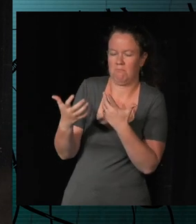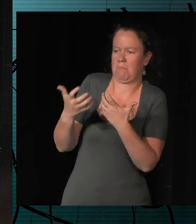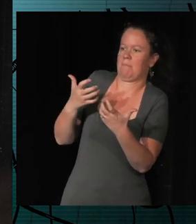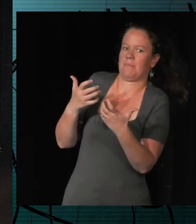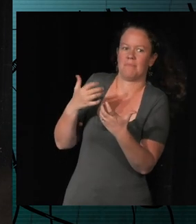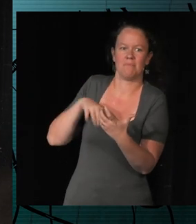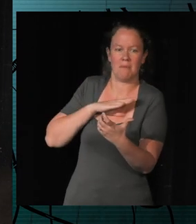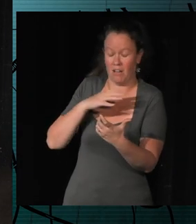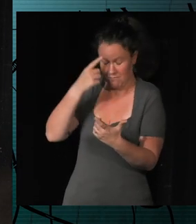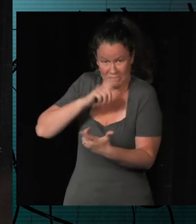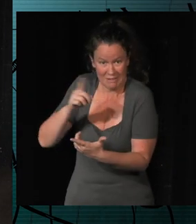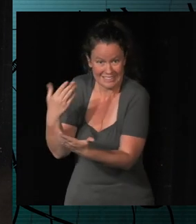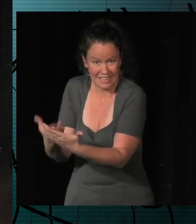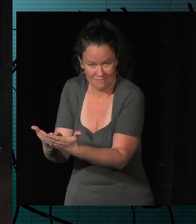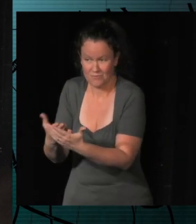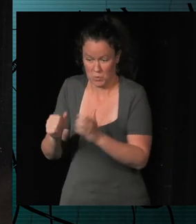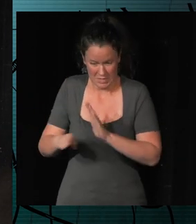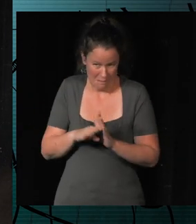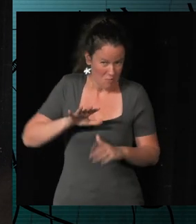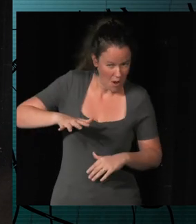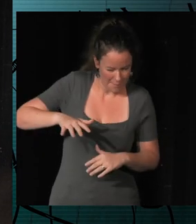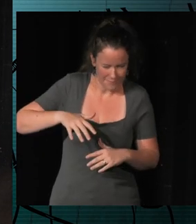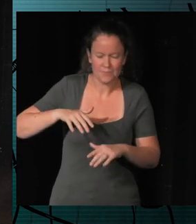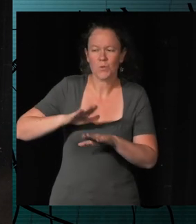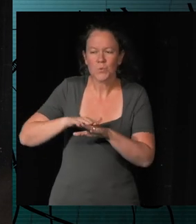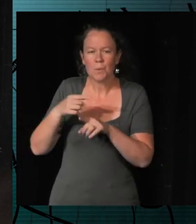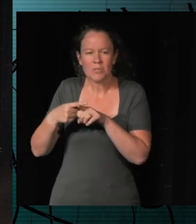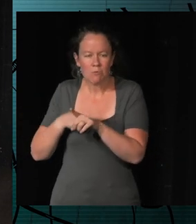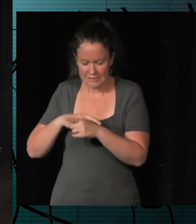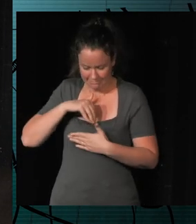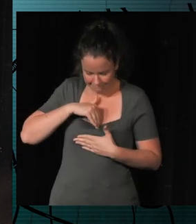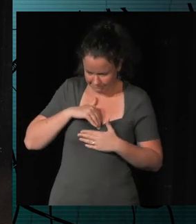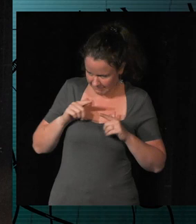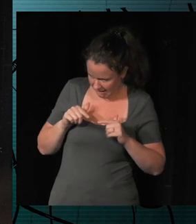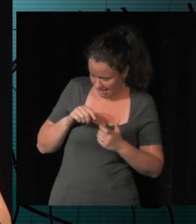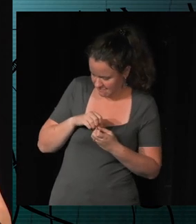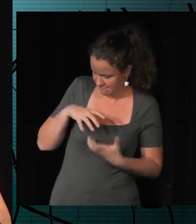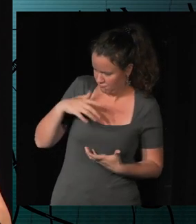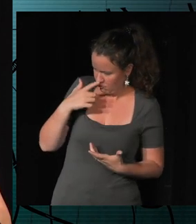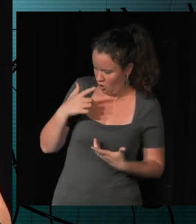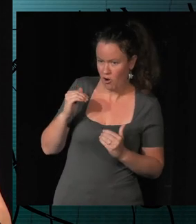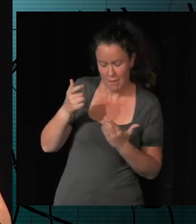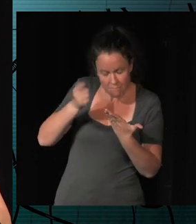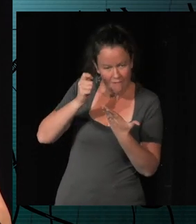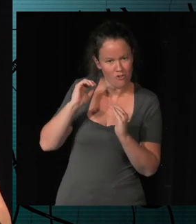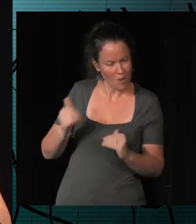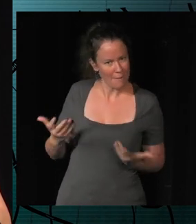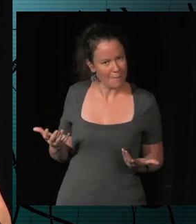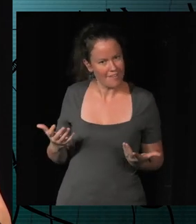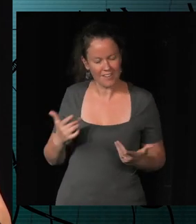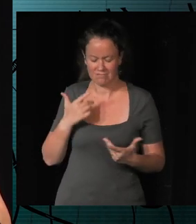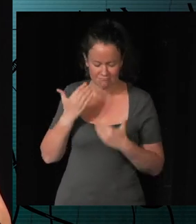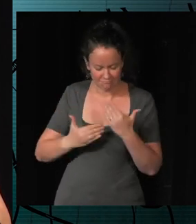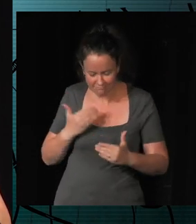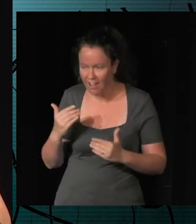accrocher et au fur et à mesure il a mûri en moi et je me suis dit en fait c'est peut-être pas pour rien s'il m'a laissé une impression aussi forte et et en le redécouvrant je me suis dit mais en fait c'est un